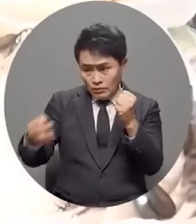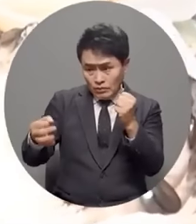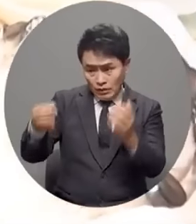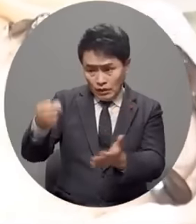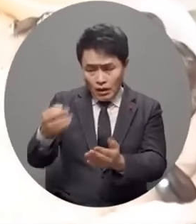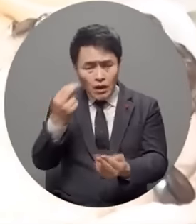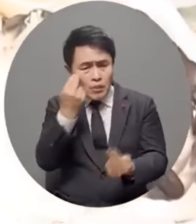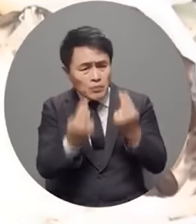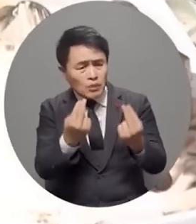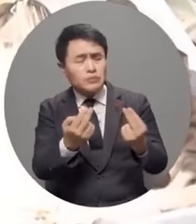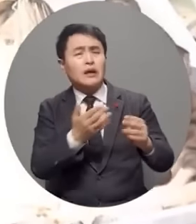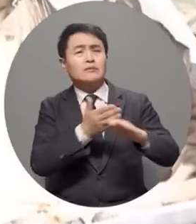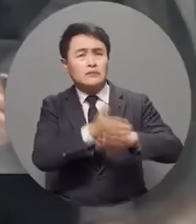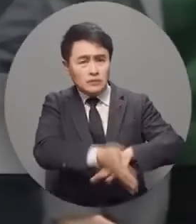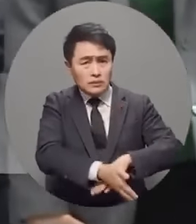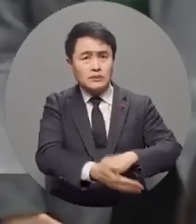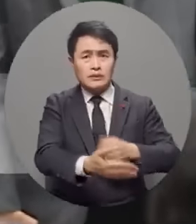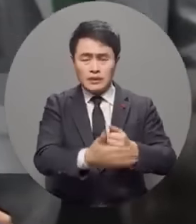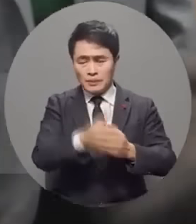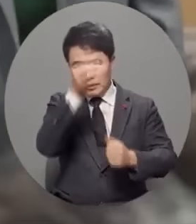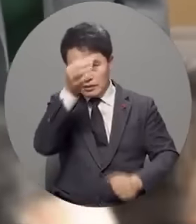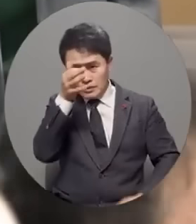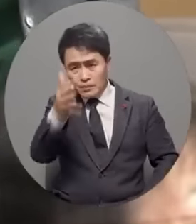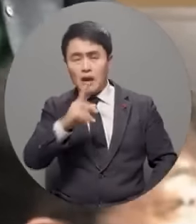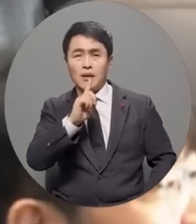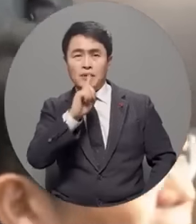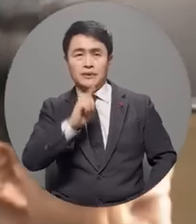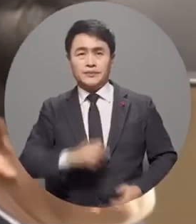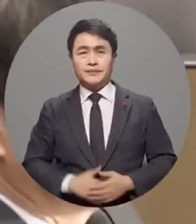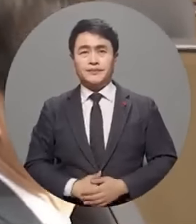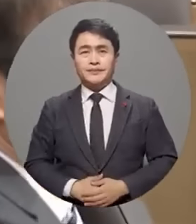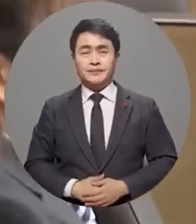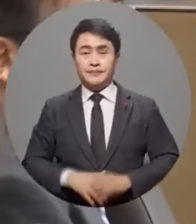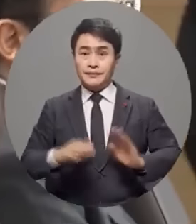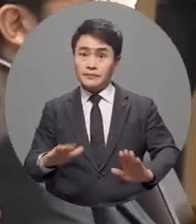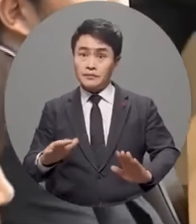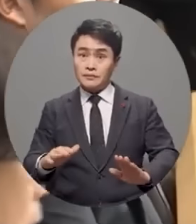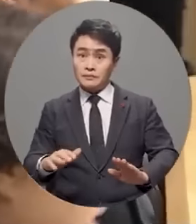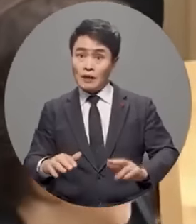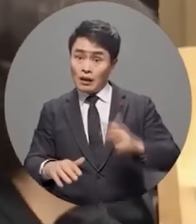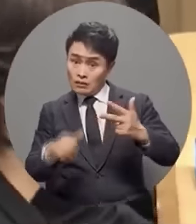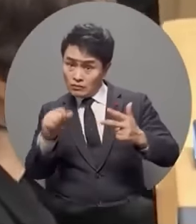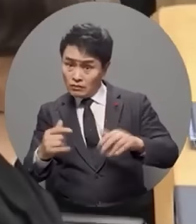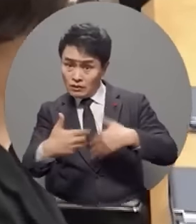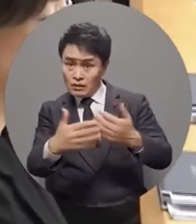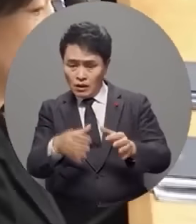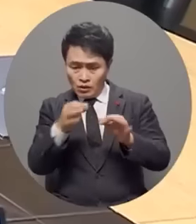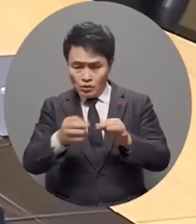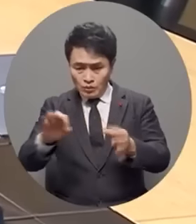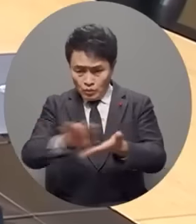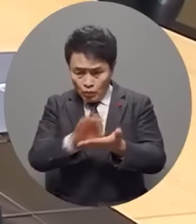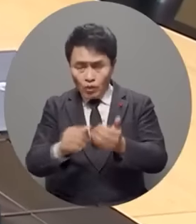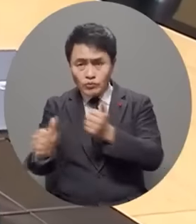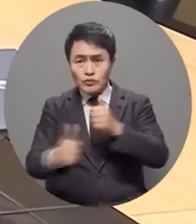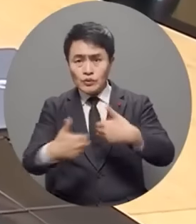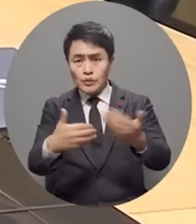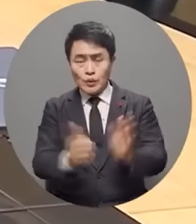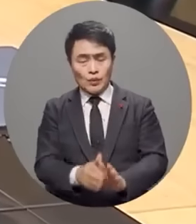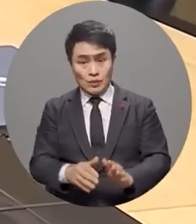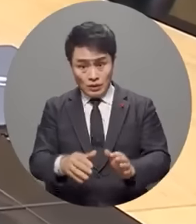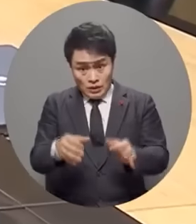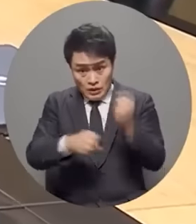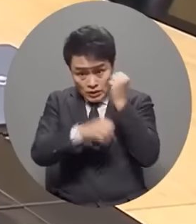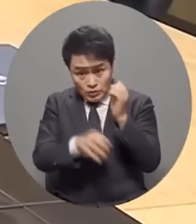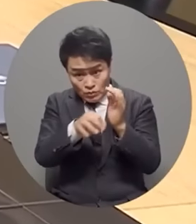비해 다소 늦어질 것으로 전문가들은 전망하고 있습니다. 지난 7차례 금융통화위원회에서 기준금리를